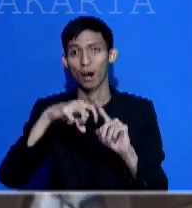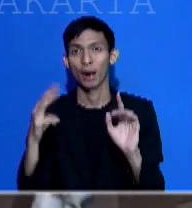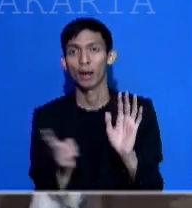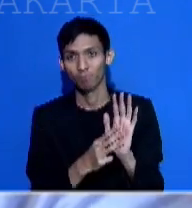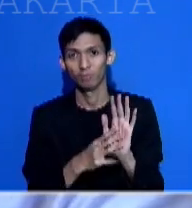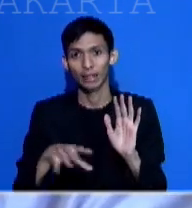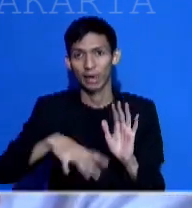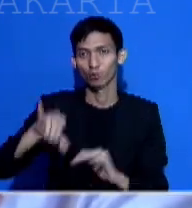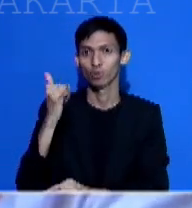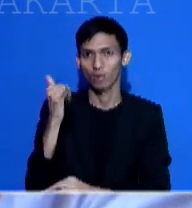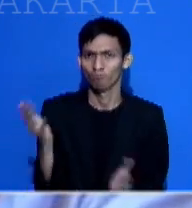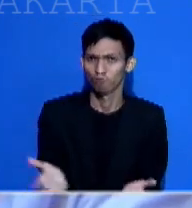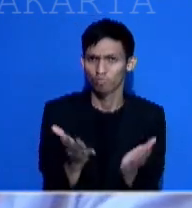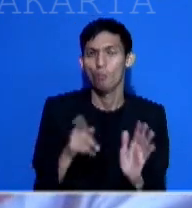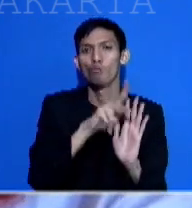berbagai program pembinaan.